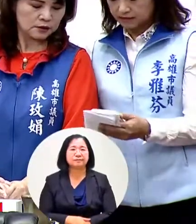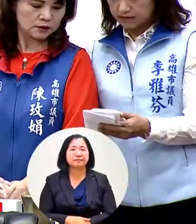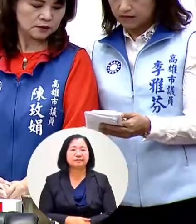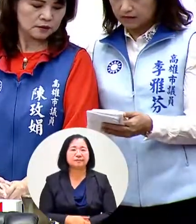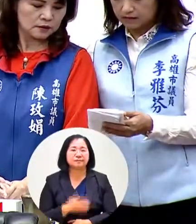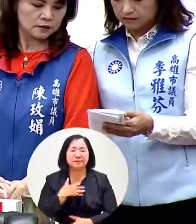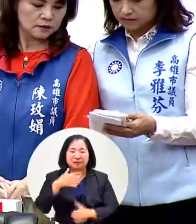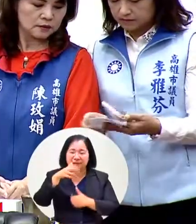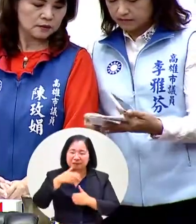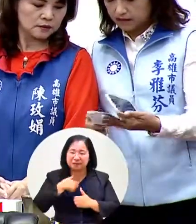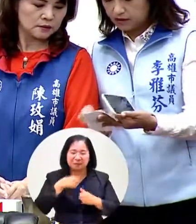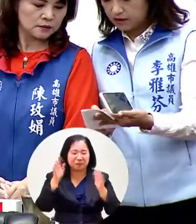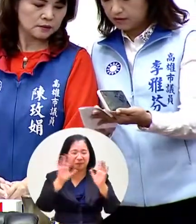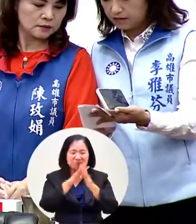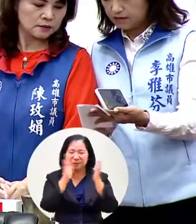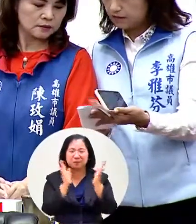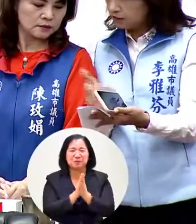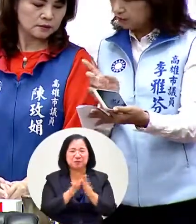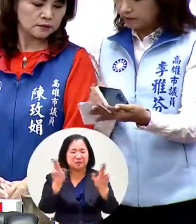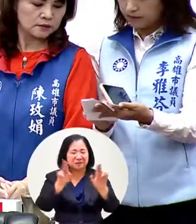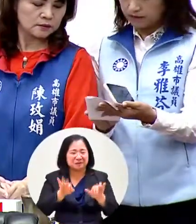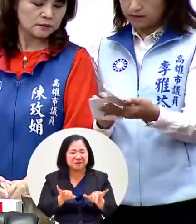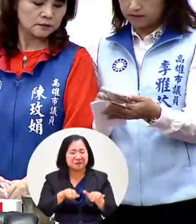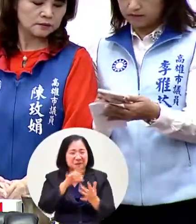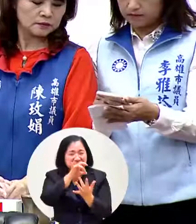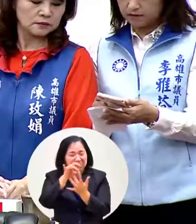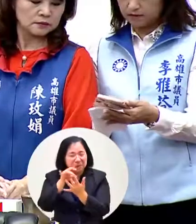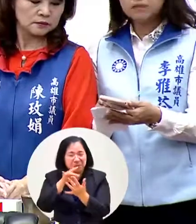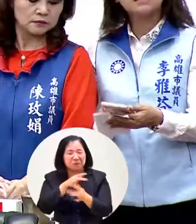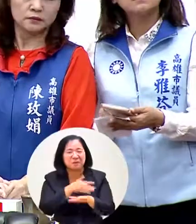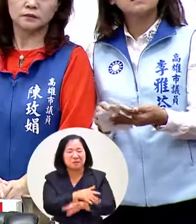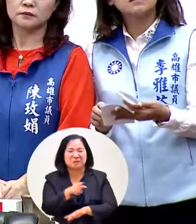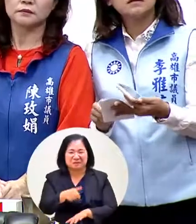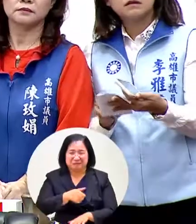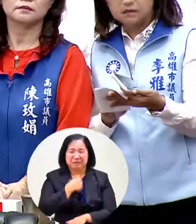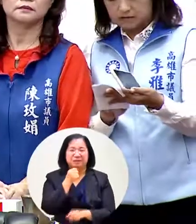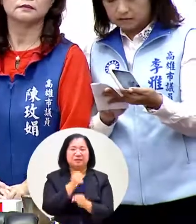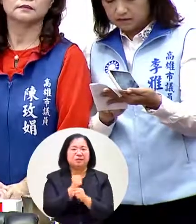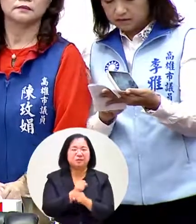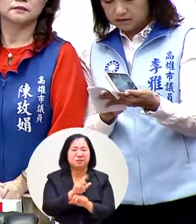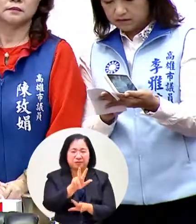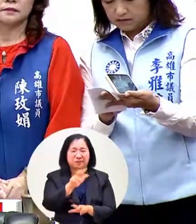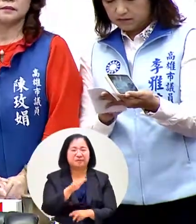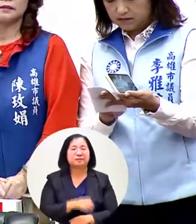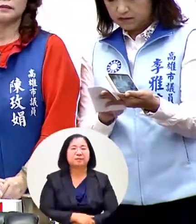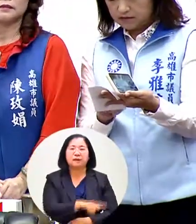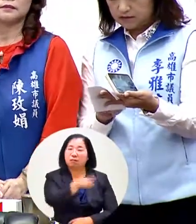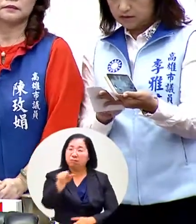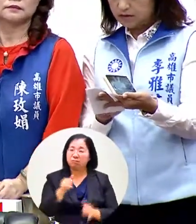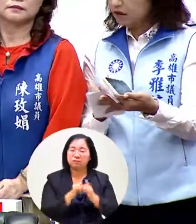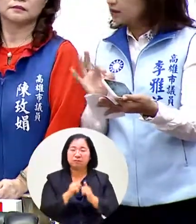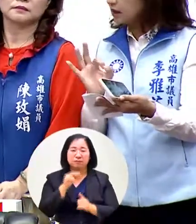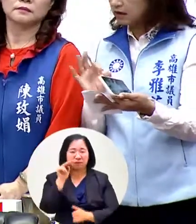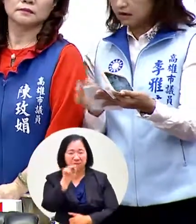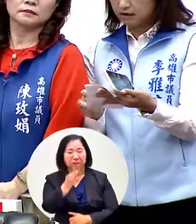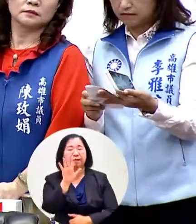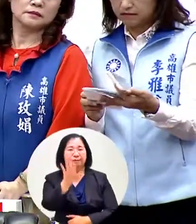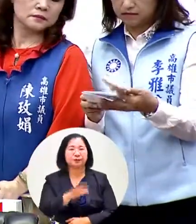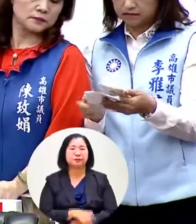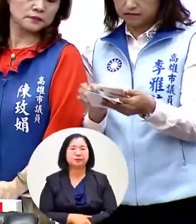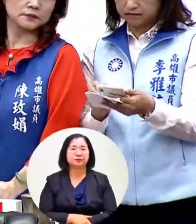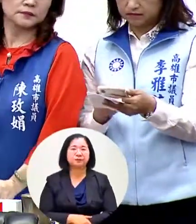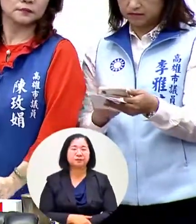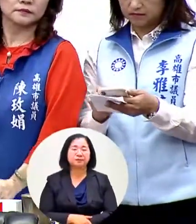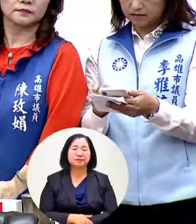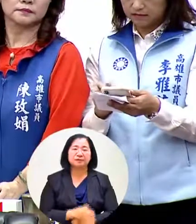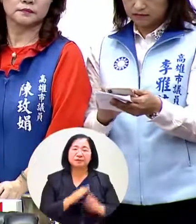时副市长、李世川副市长，甚至是洪东伟副市长，各局处我相信找来的